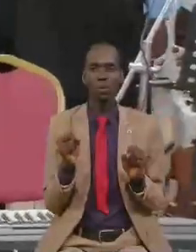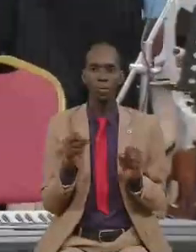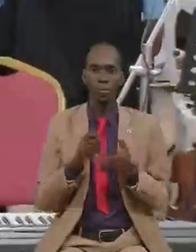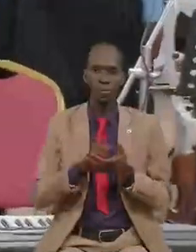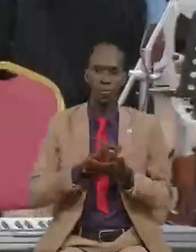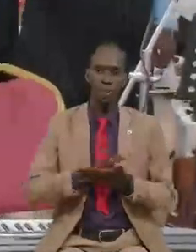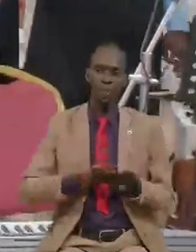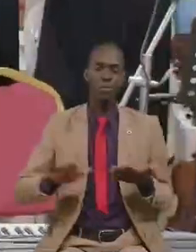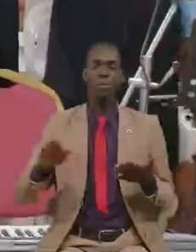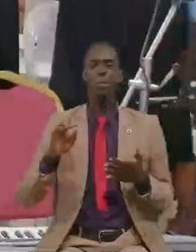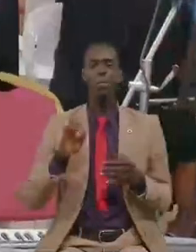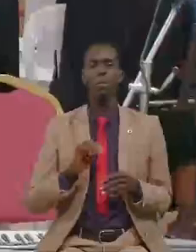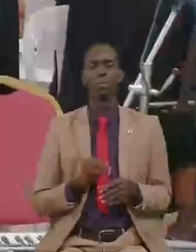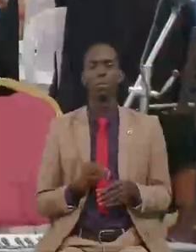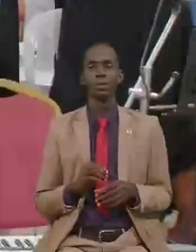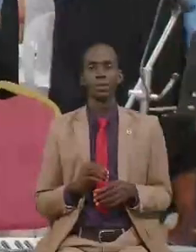sanctifié,